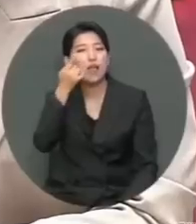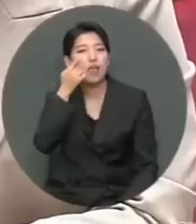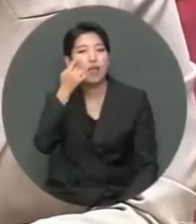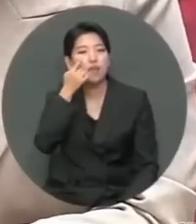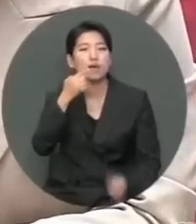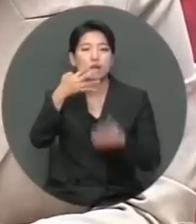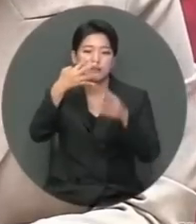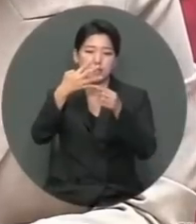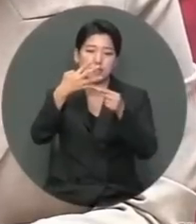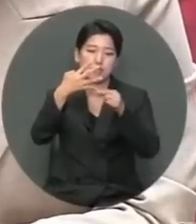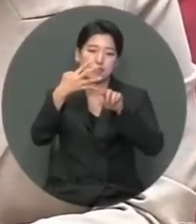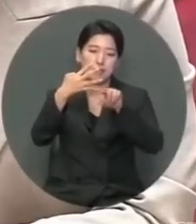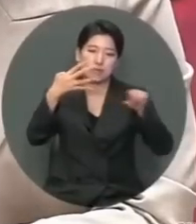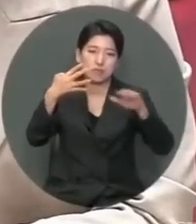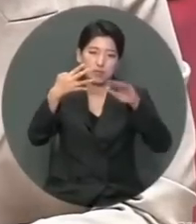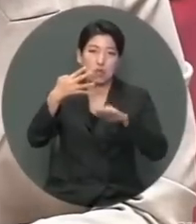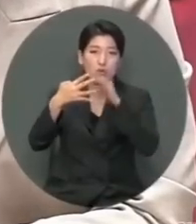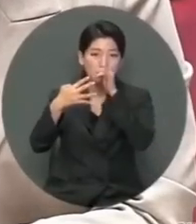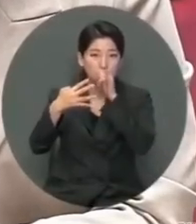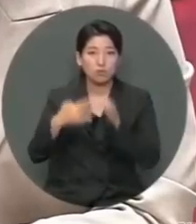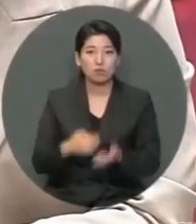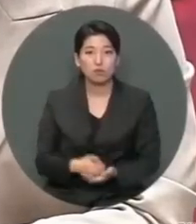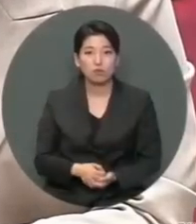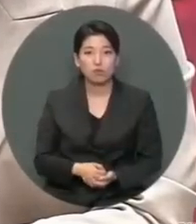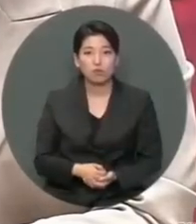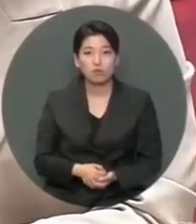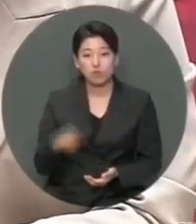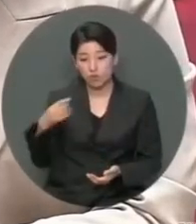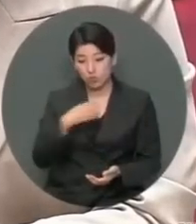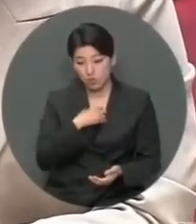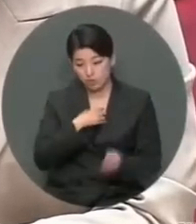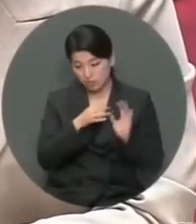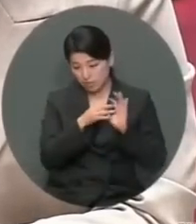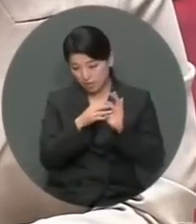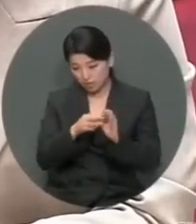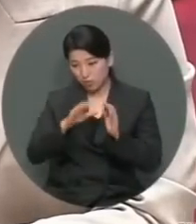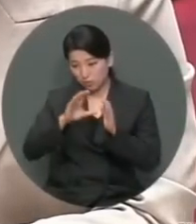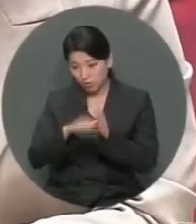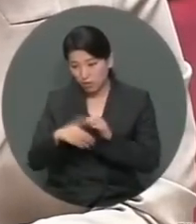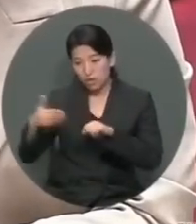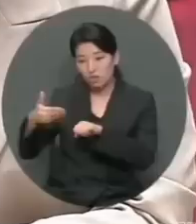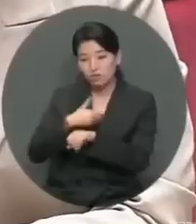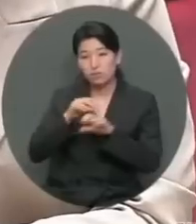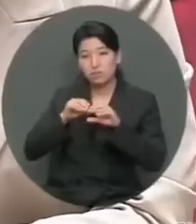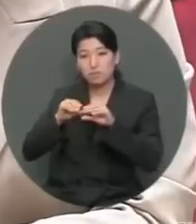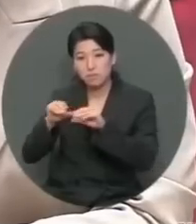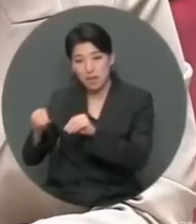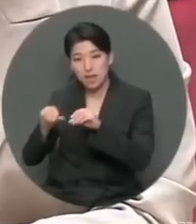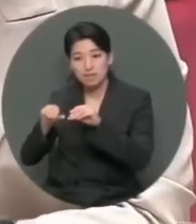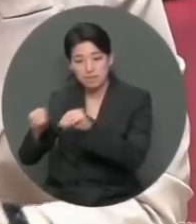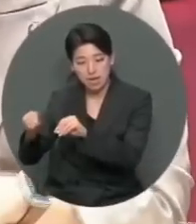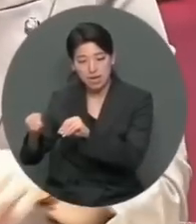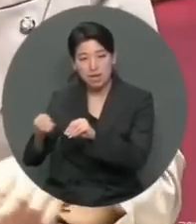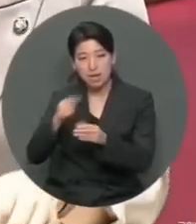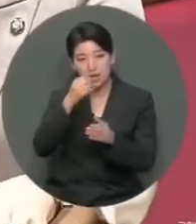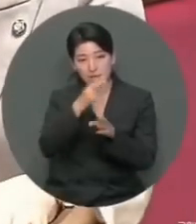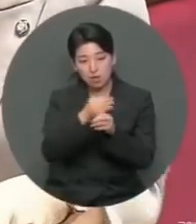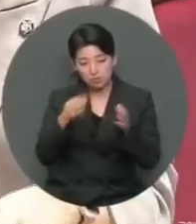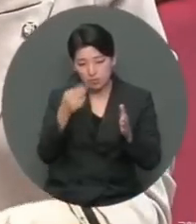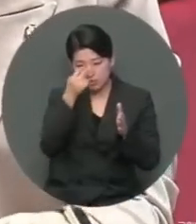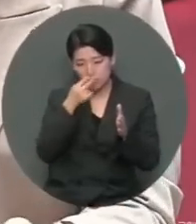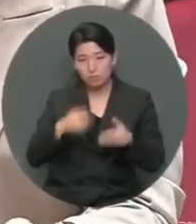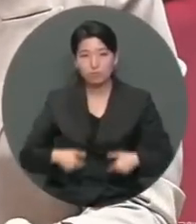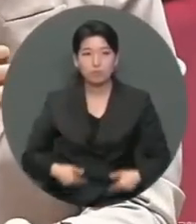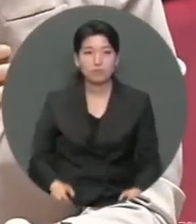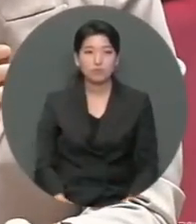기해서 이 수입금지를 계속 유지할지 말지를 재검토하라는 것입니다. 합리적인 기간 내에.